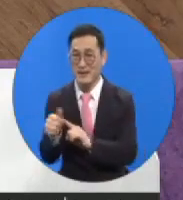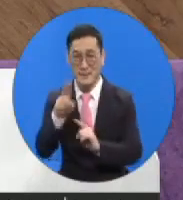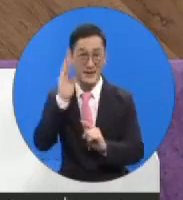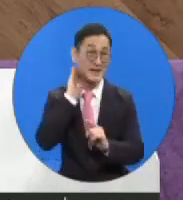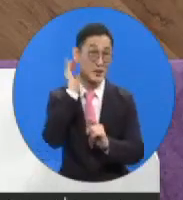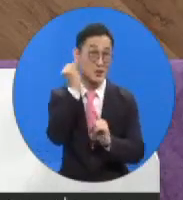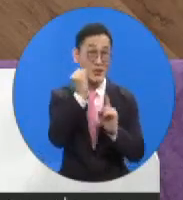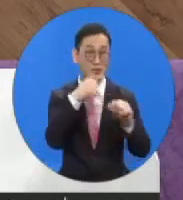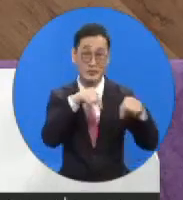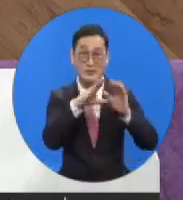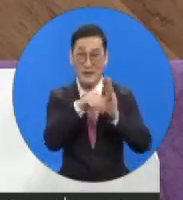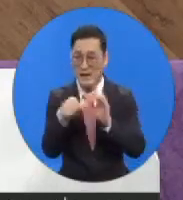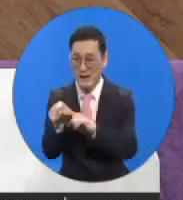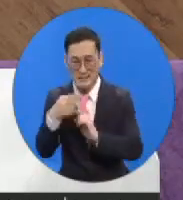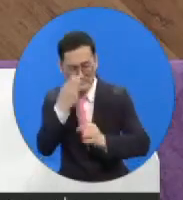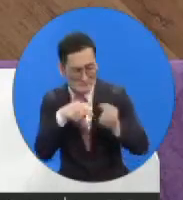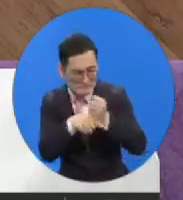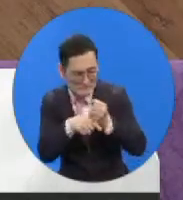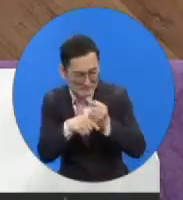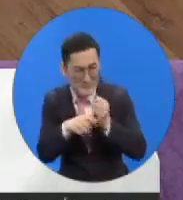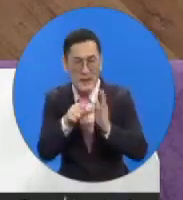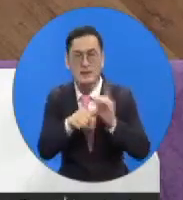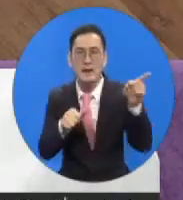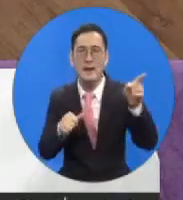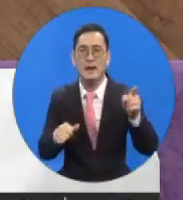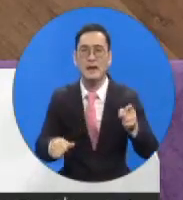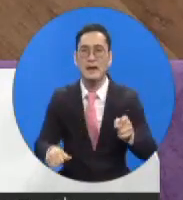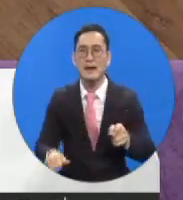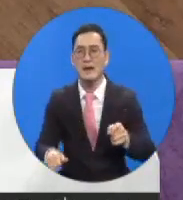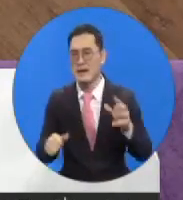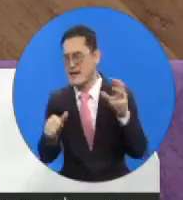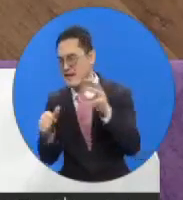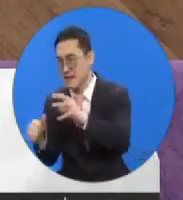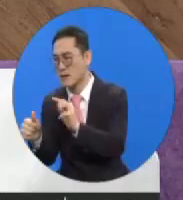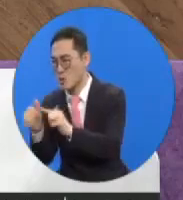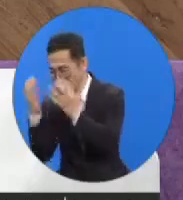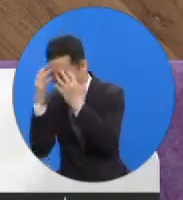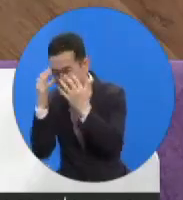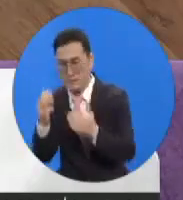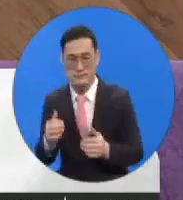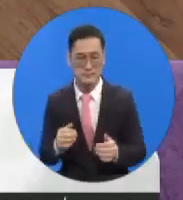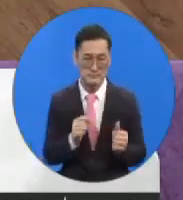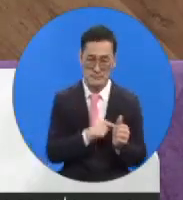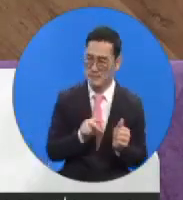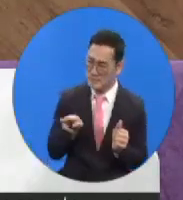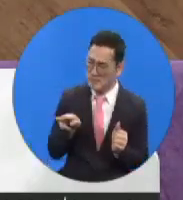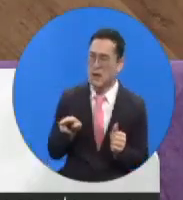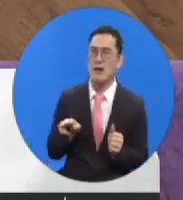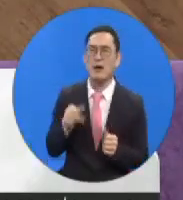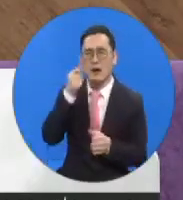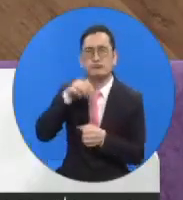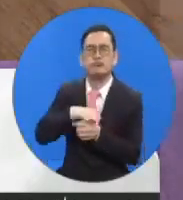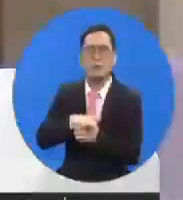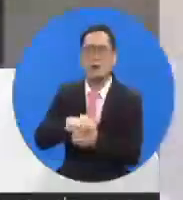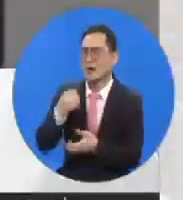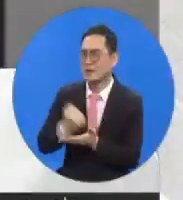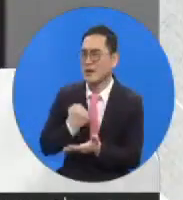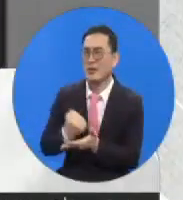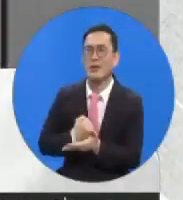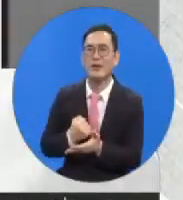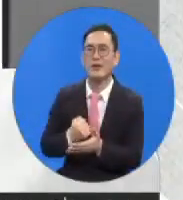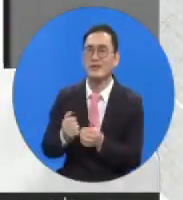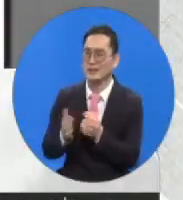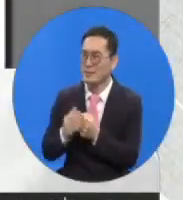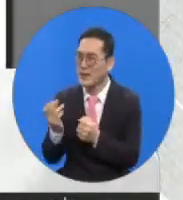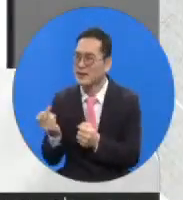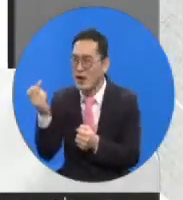많이 치렀잖아요. 그때 굉장히 응원했어요. 형이란 말이 사실은 그냥 나온 게 아니고 연수원 때 어떤 그런 끈끈한 것 때문에